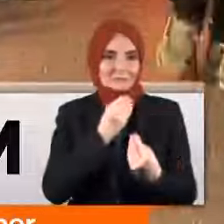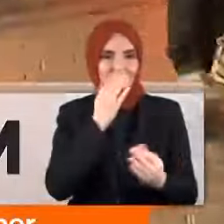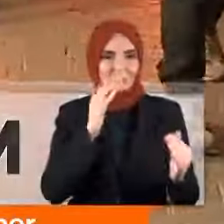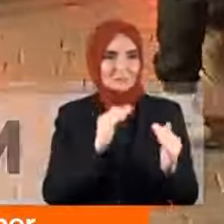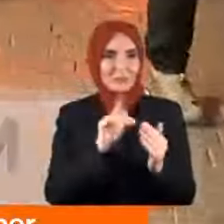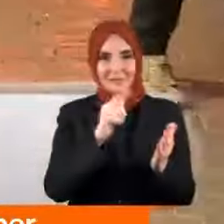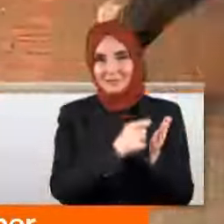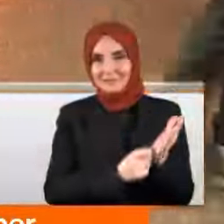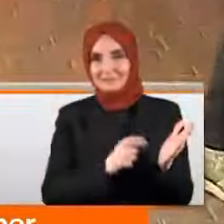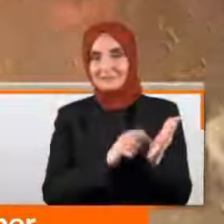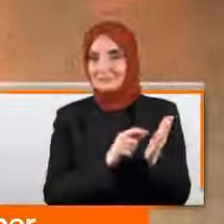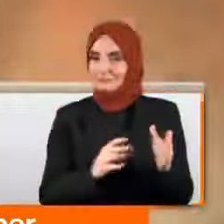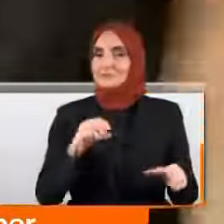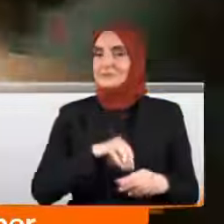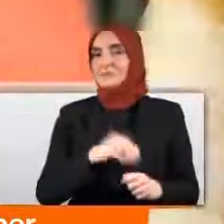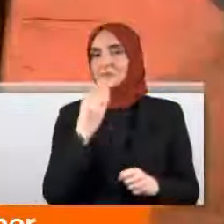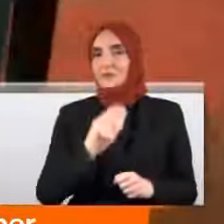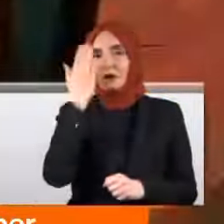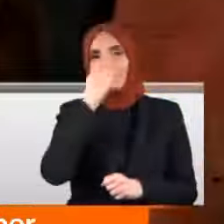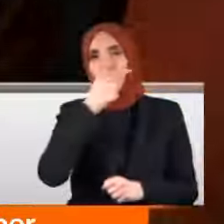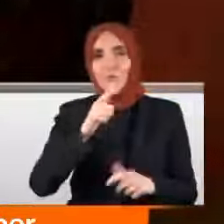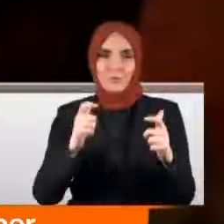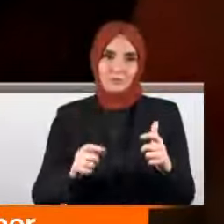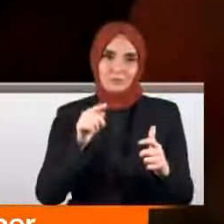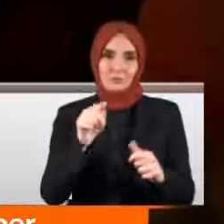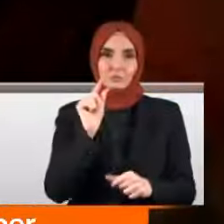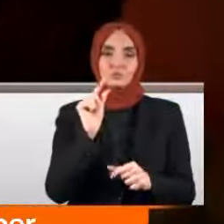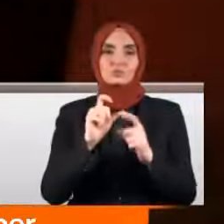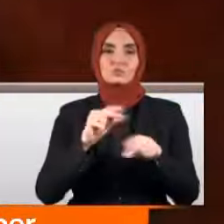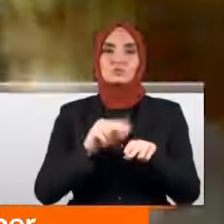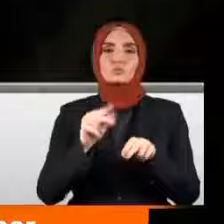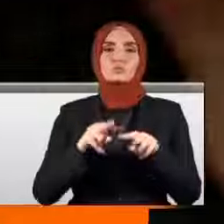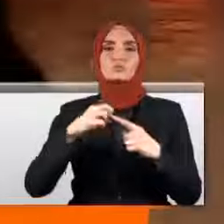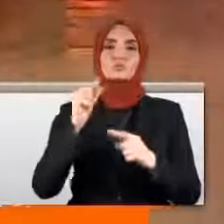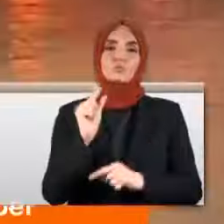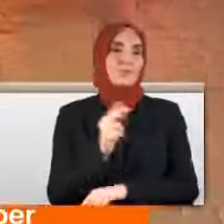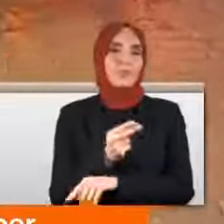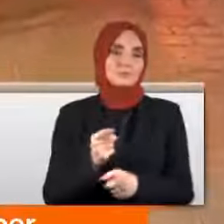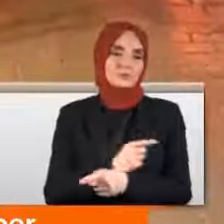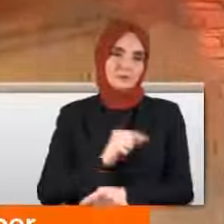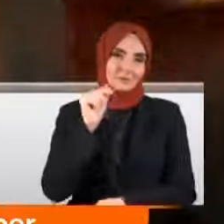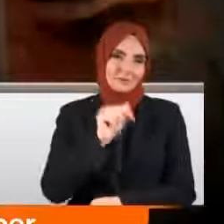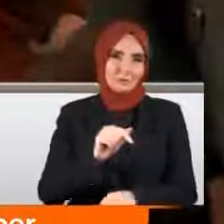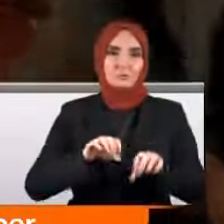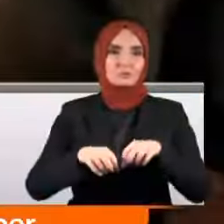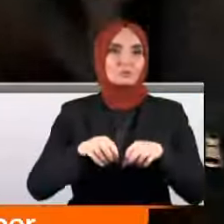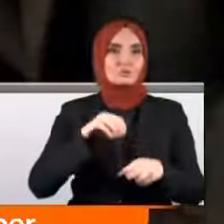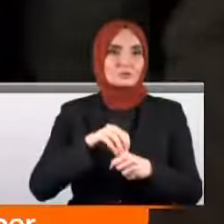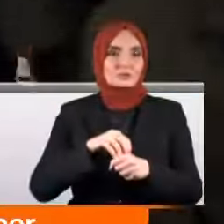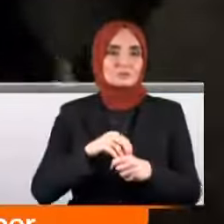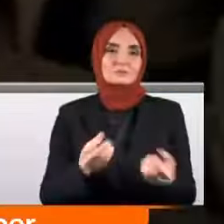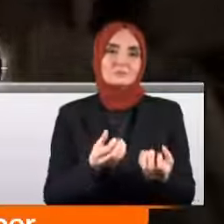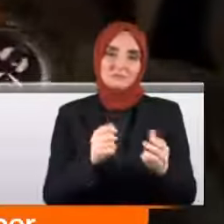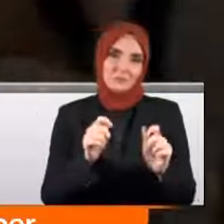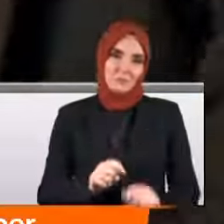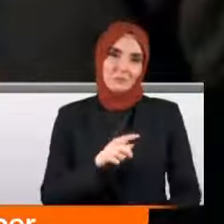Biz şu anda Karaköy'deyiz ve işte uskumru balıkları dürümün arasına girmek için pişirilmeye başlandı. Balık ve dürüm yan yana